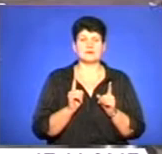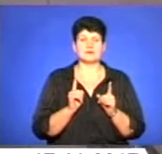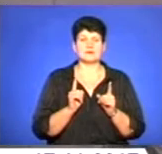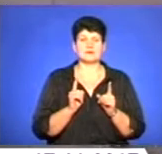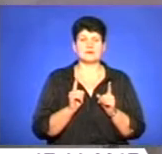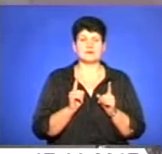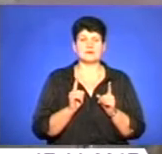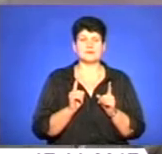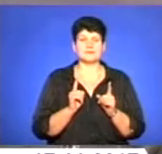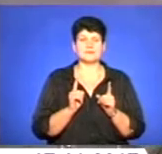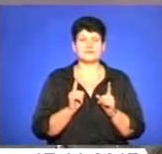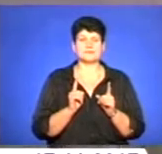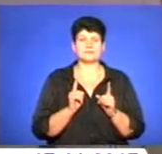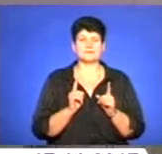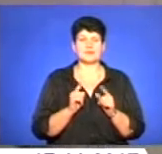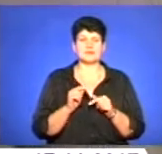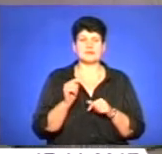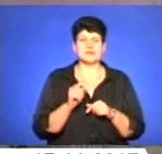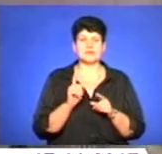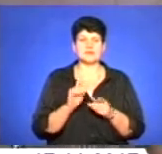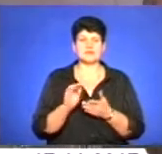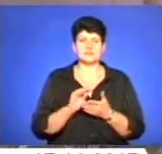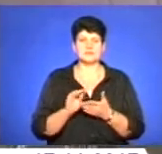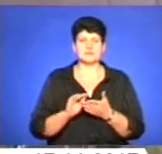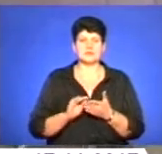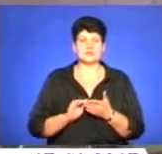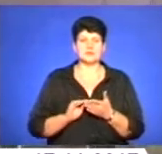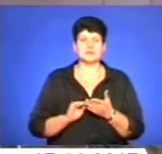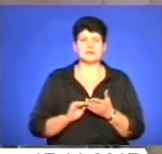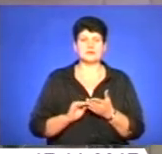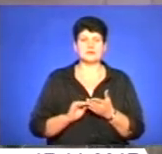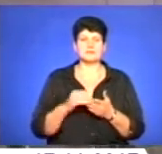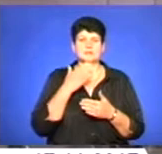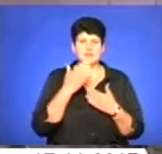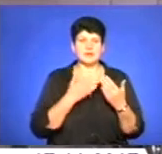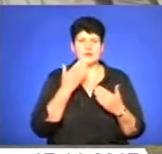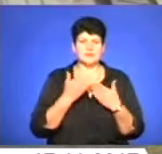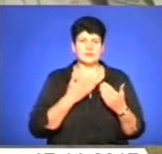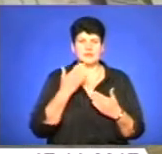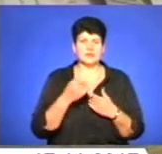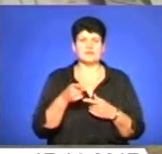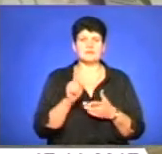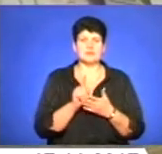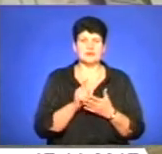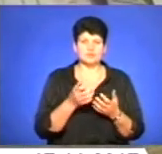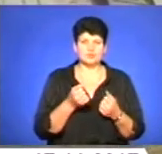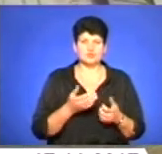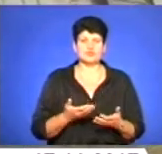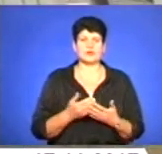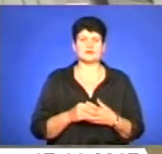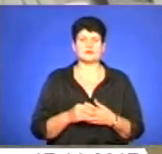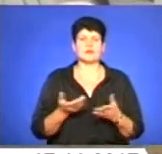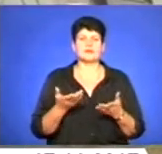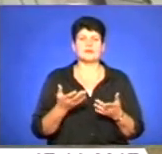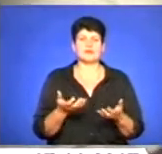відвести положення. А та тільки пише, все весь час питає, чи ви пенсії отримуєте, а